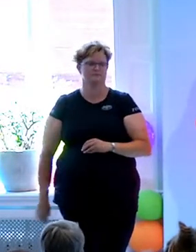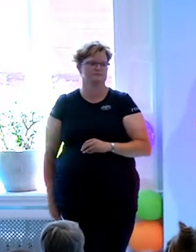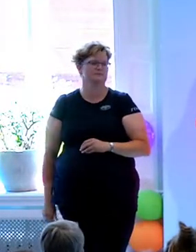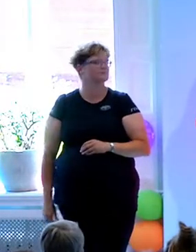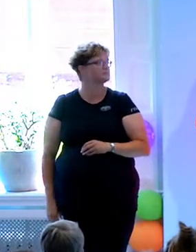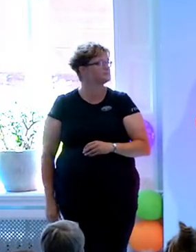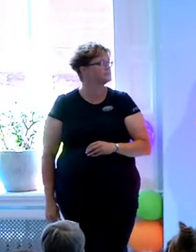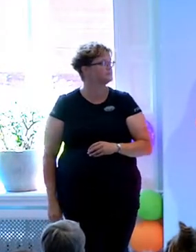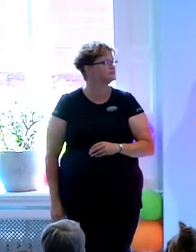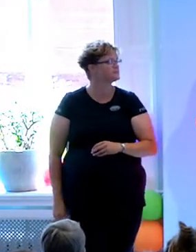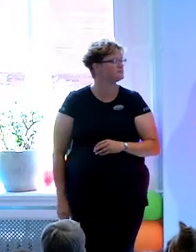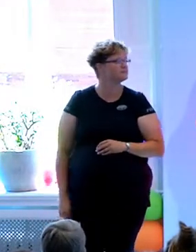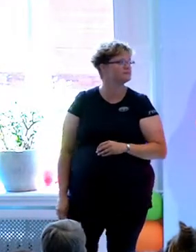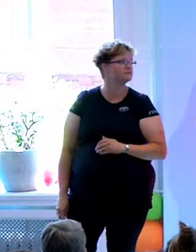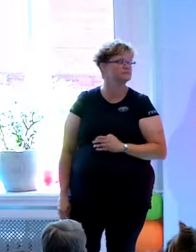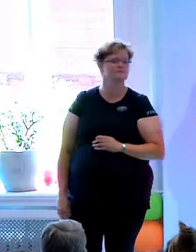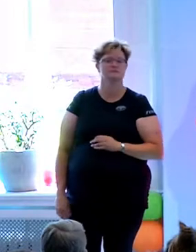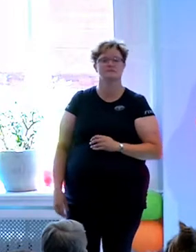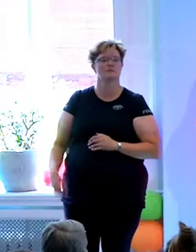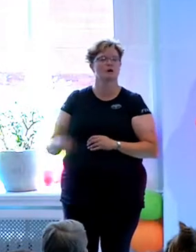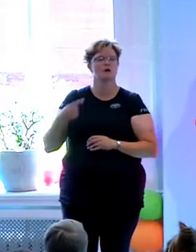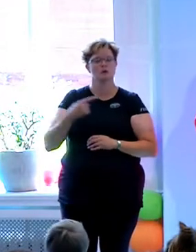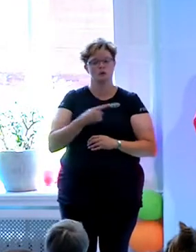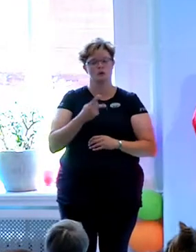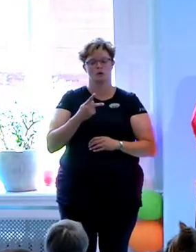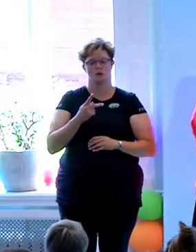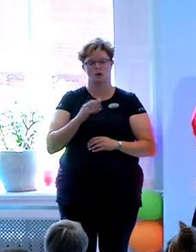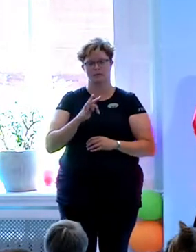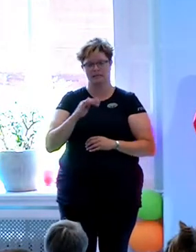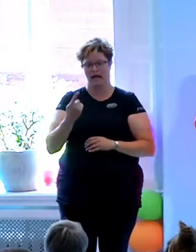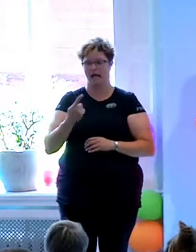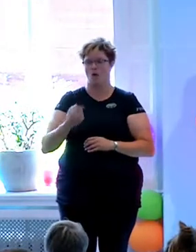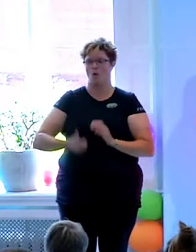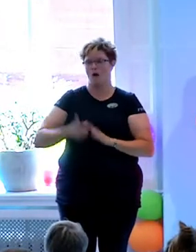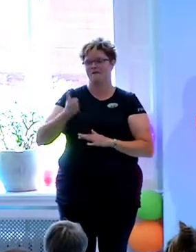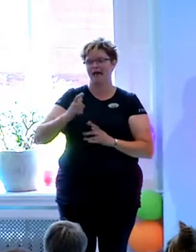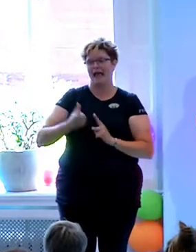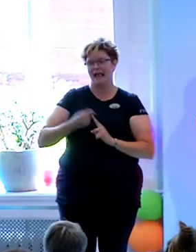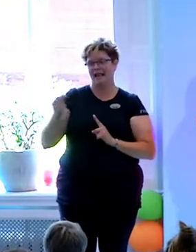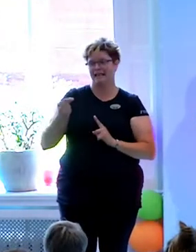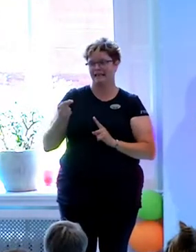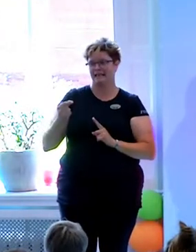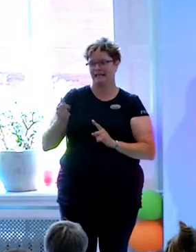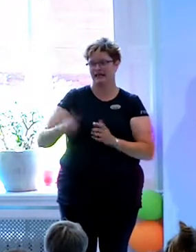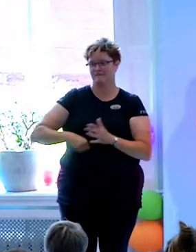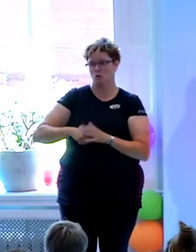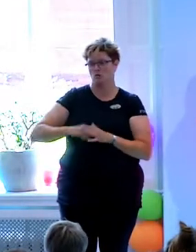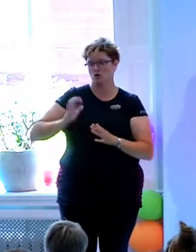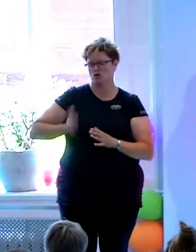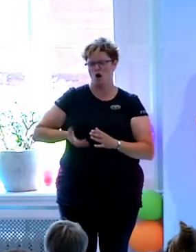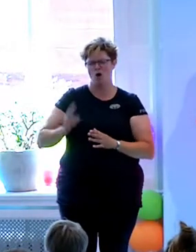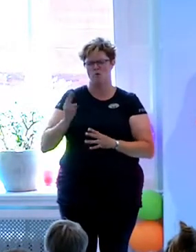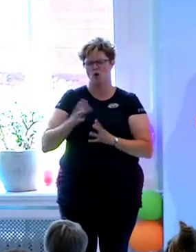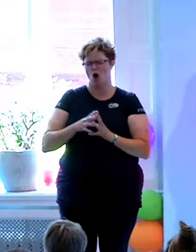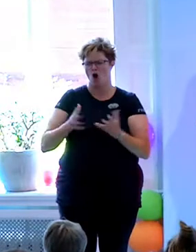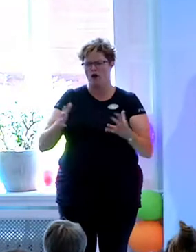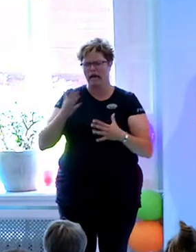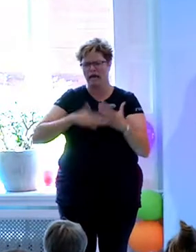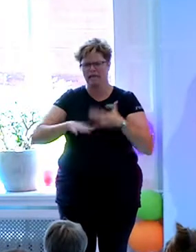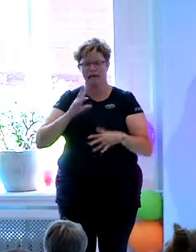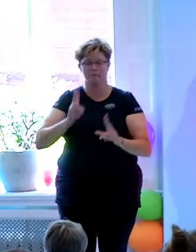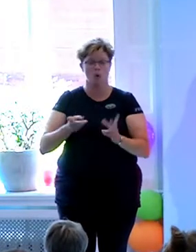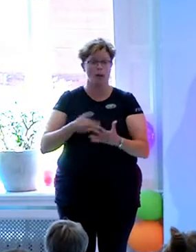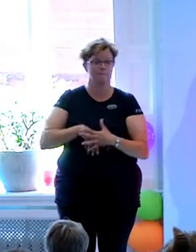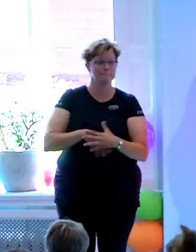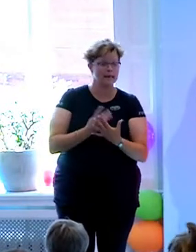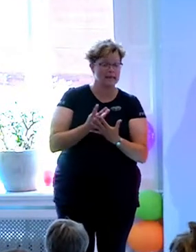bra. Du är ju kommersiell chef för Elitfotboll Dam, och jag tänker på det här ökade intresset nu. Både